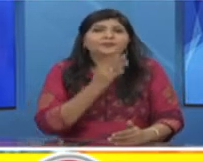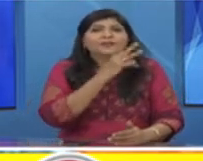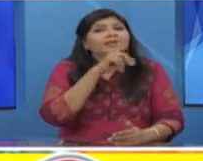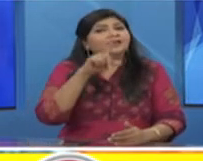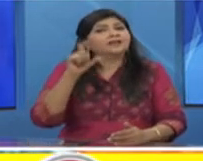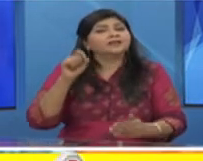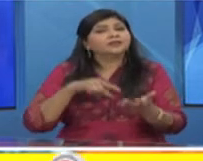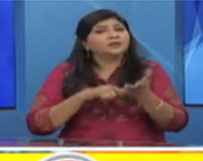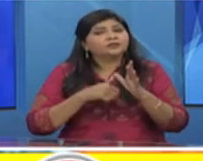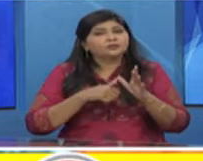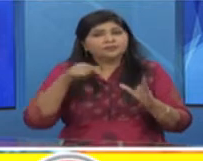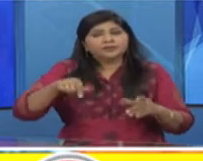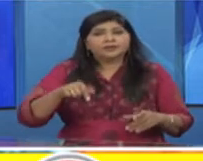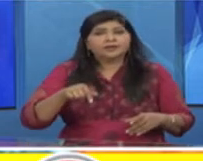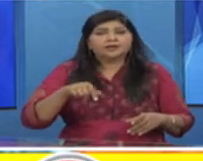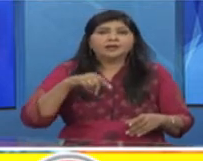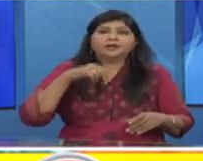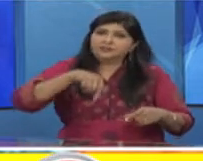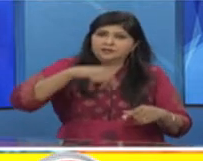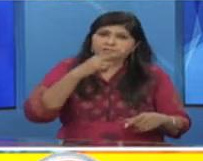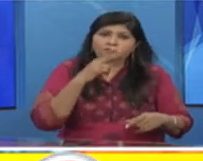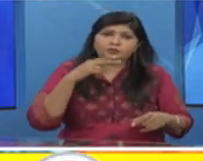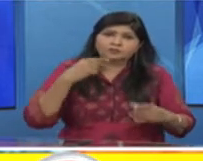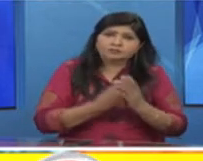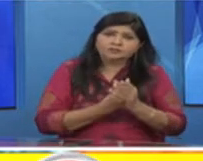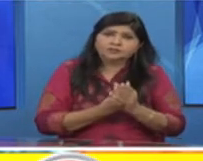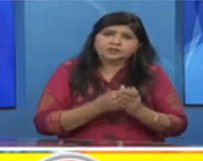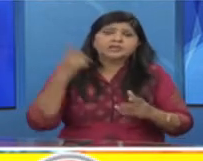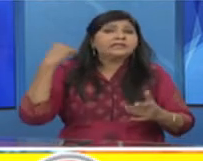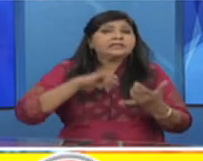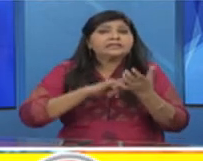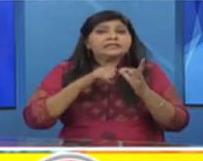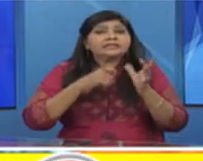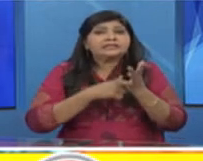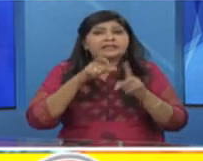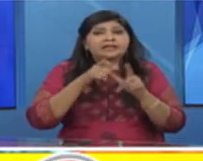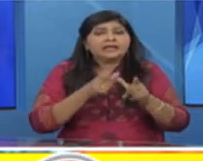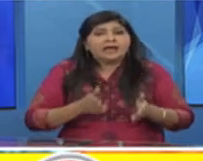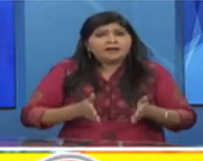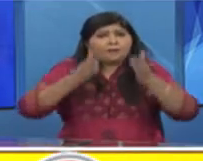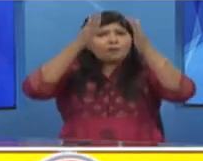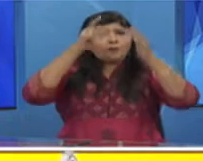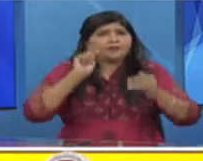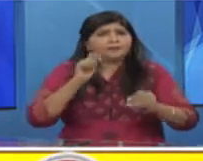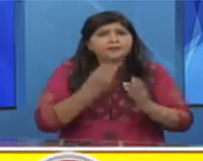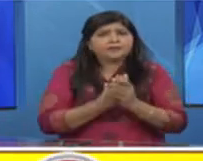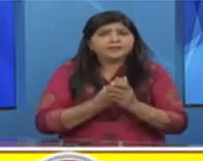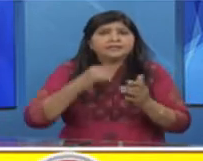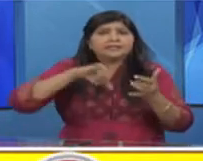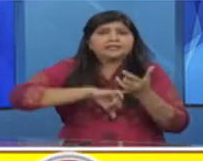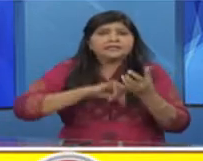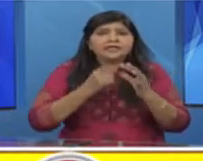अक्टूबर 2018 का दिन, जिस दिन सरदार साहब की याद में बना स्टैच्यू ऑफ